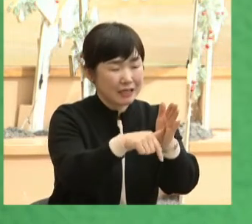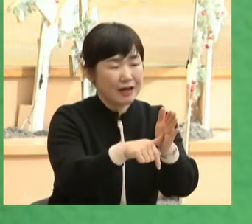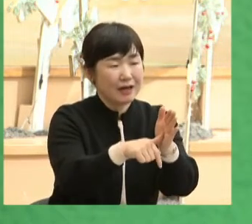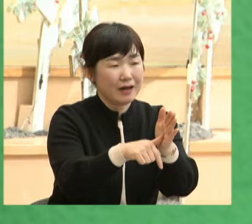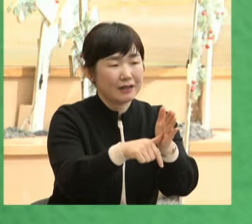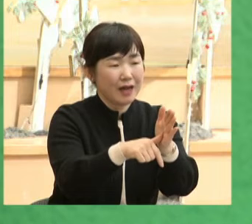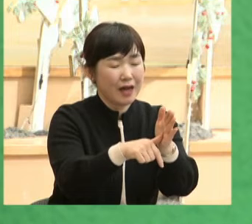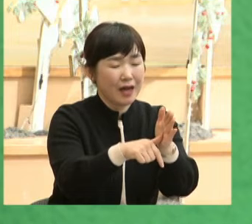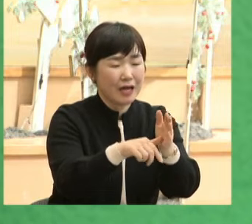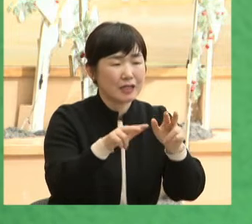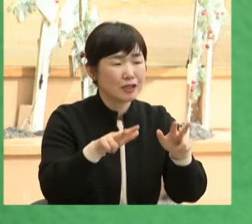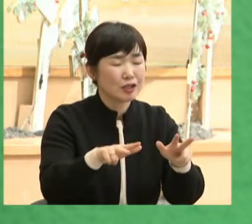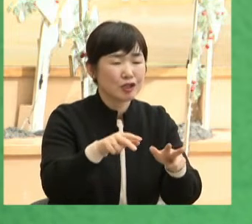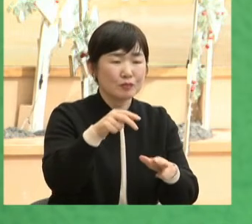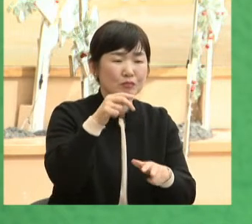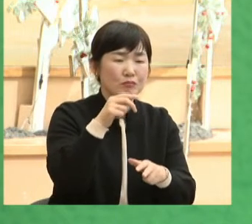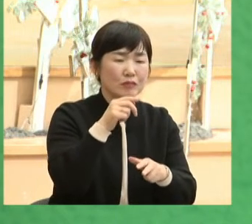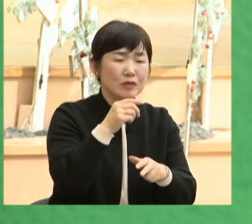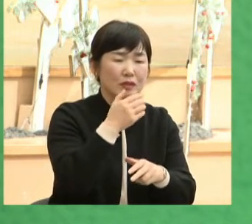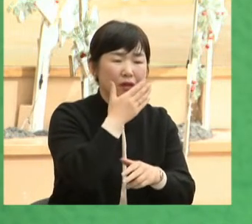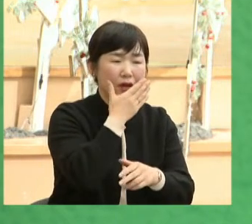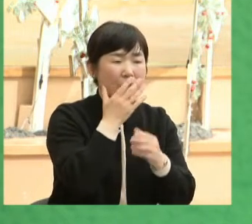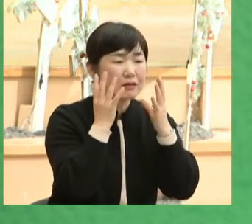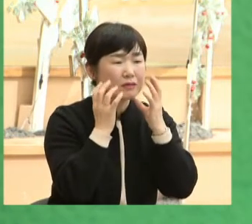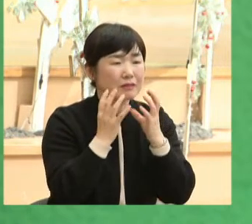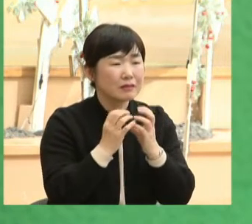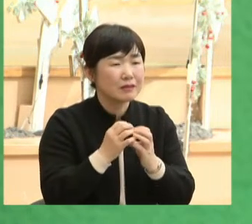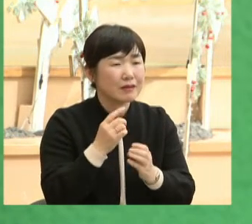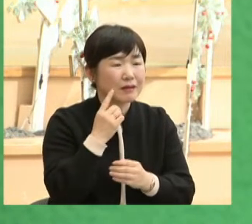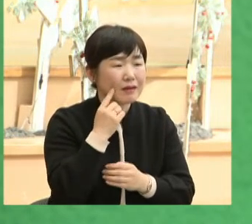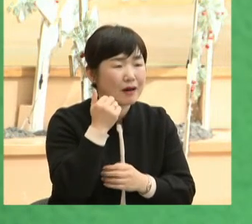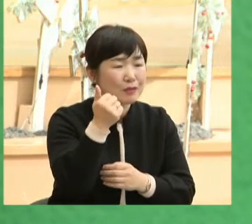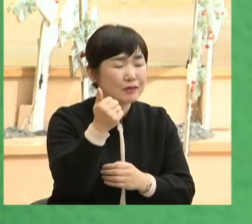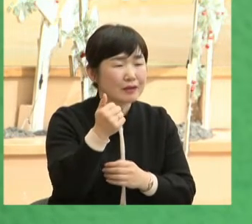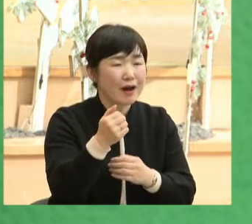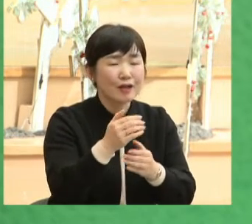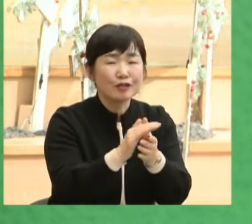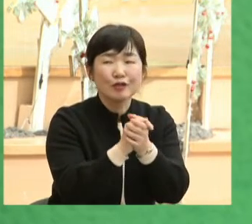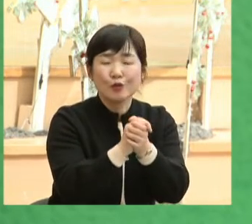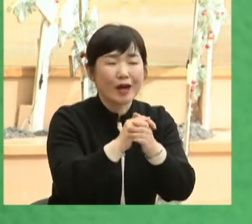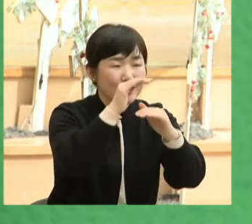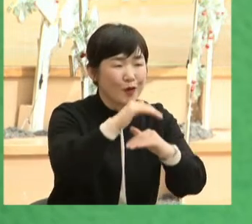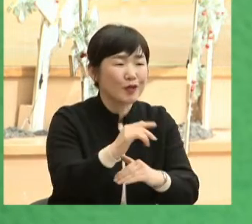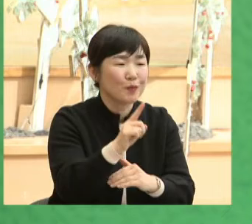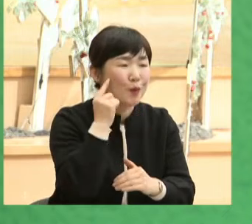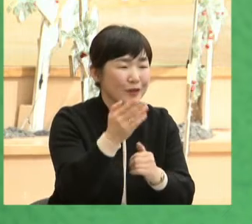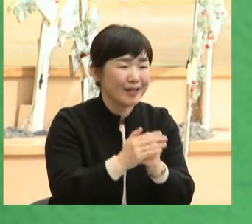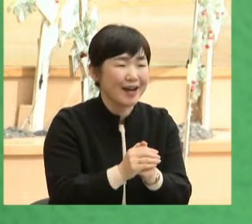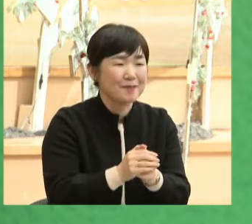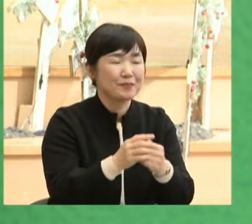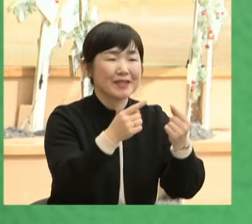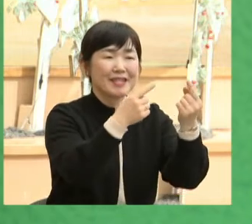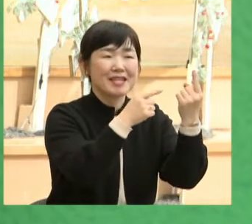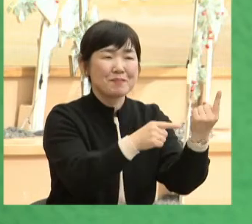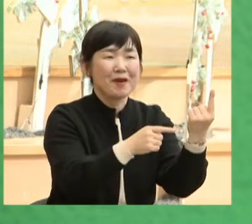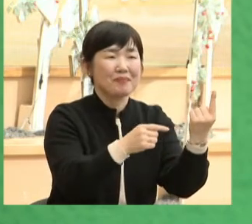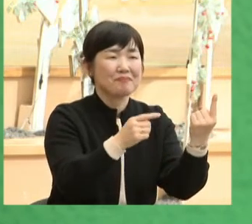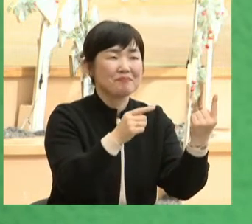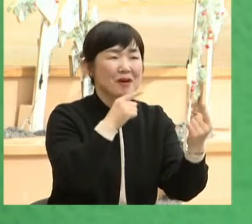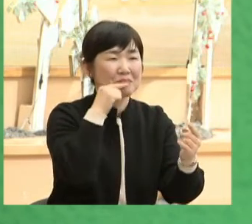잘 가라가 무슨 기도를 했을까요 1번 남북통일 외대